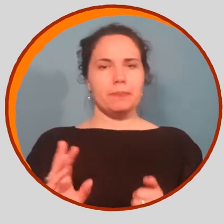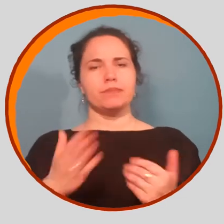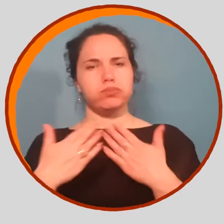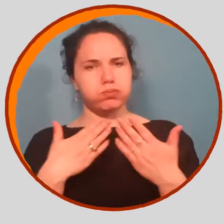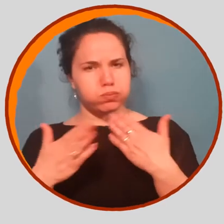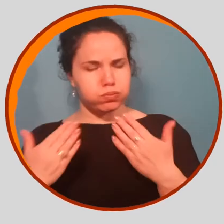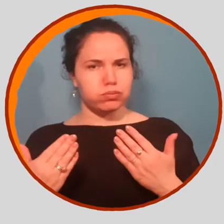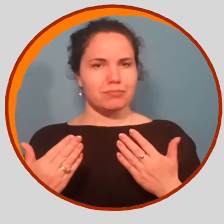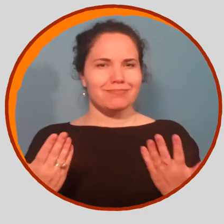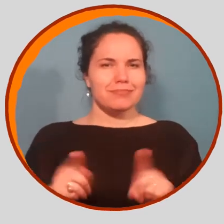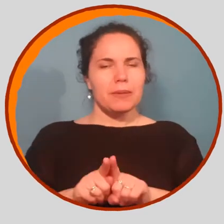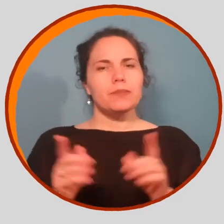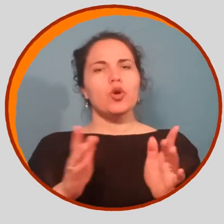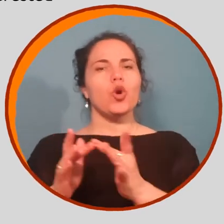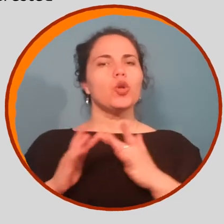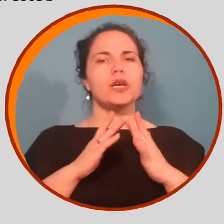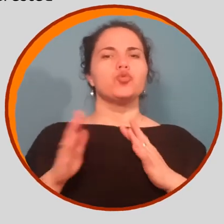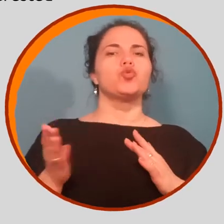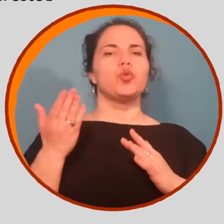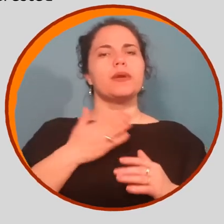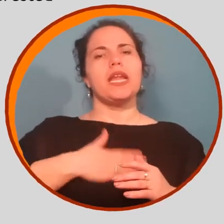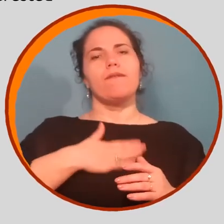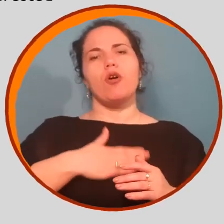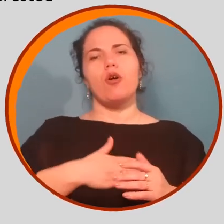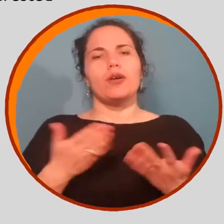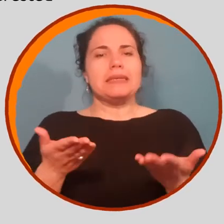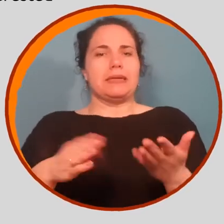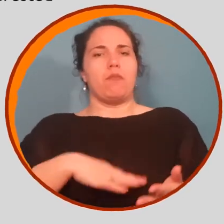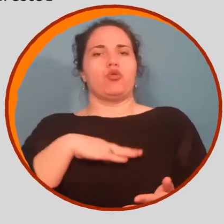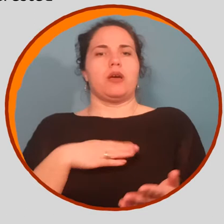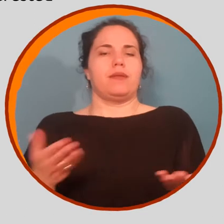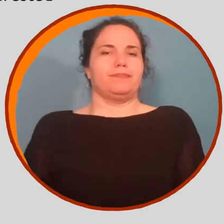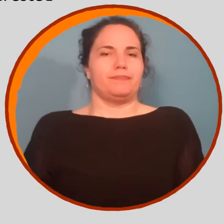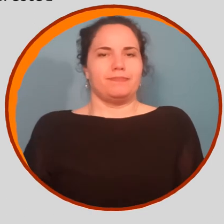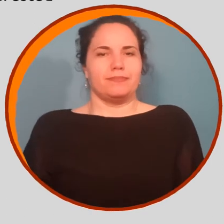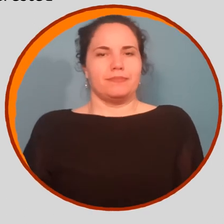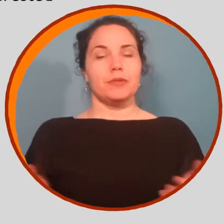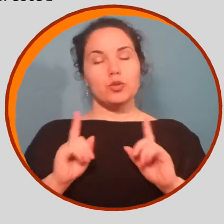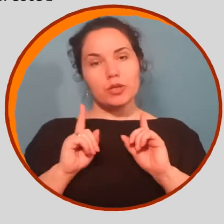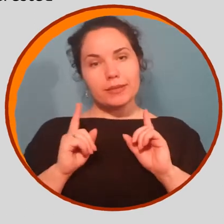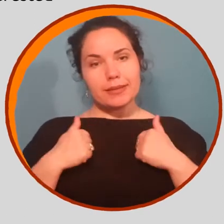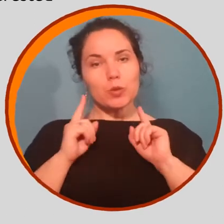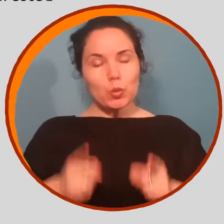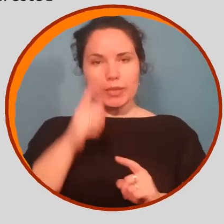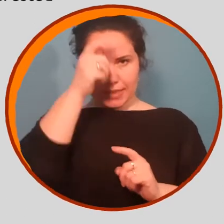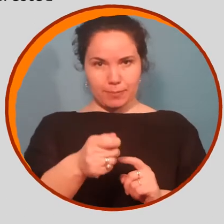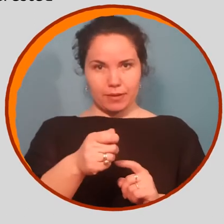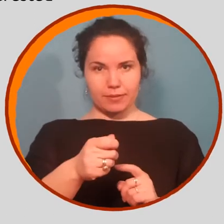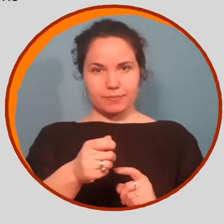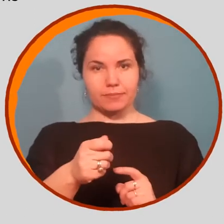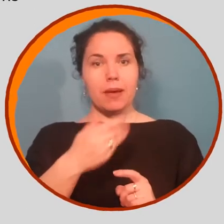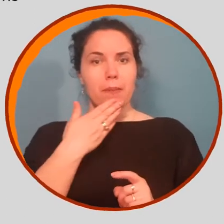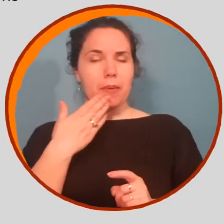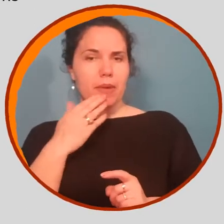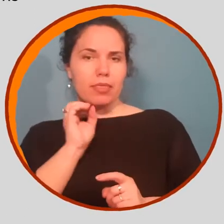rrjetet sociale, cilat janë shokët e ngushtë, çfarë lloj debatesh, temash, diskutimi ata kanë. Prindrit mund të jetë momenti që të fillojnë të interesohen